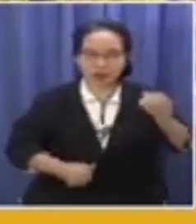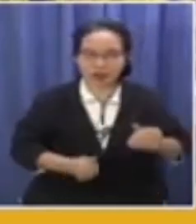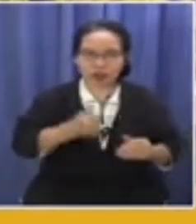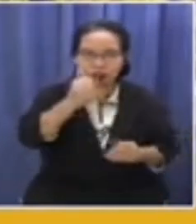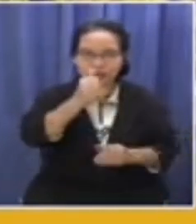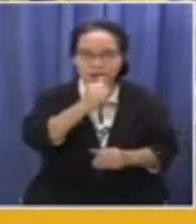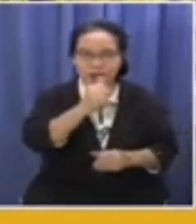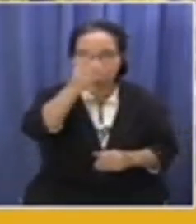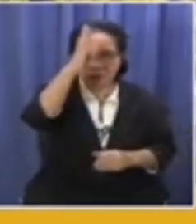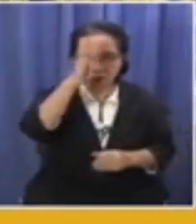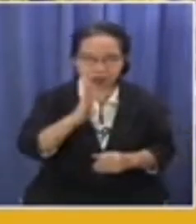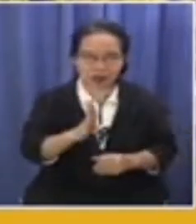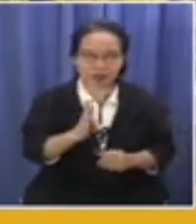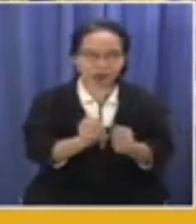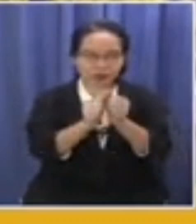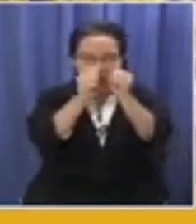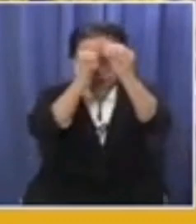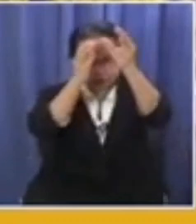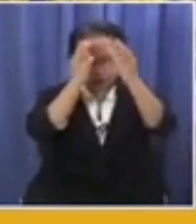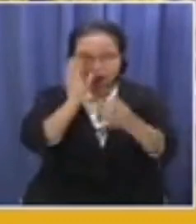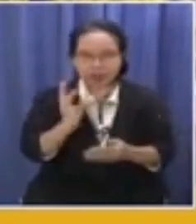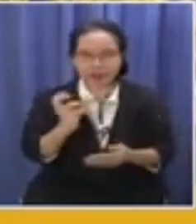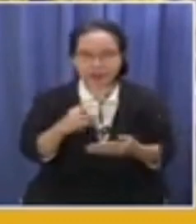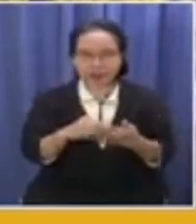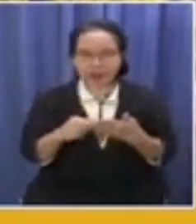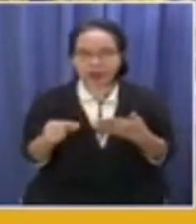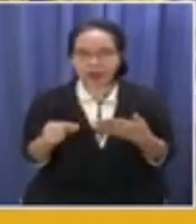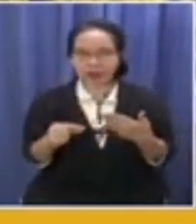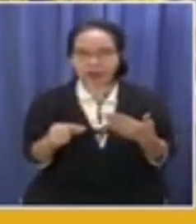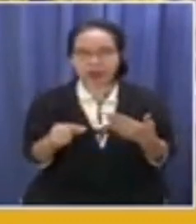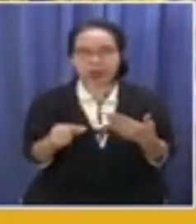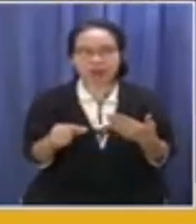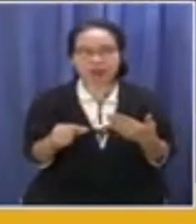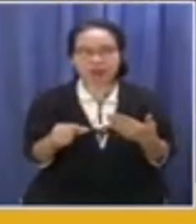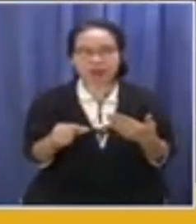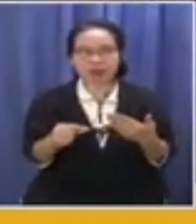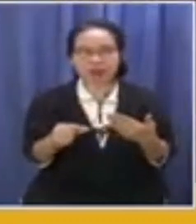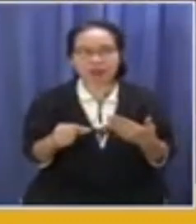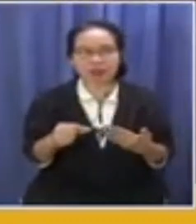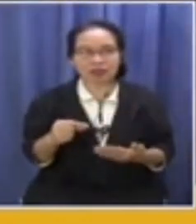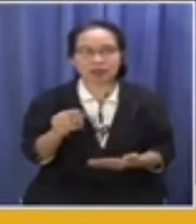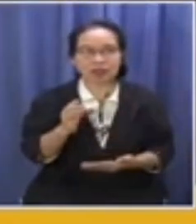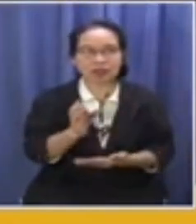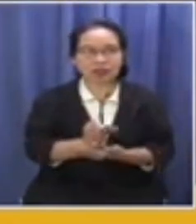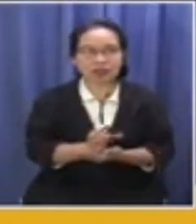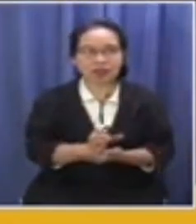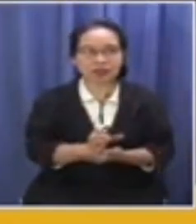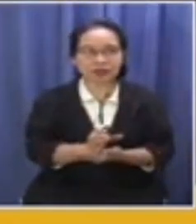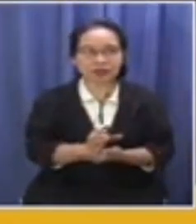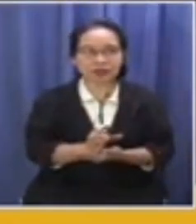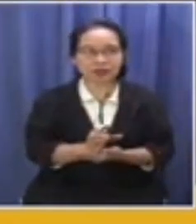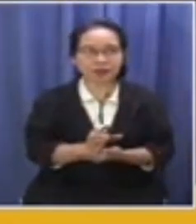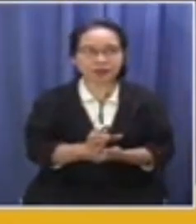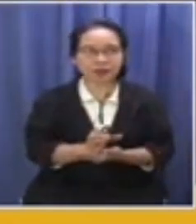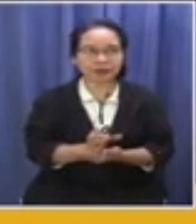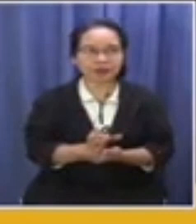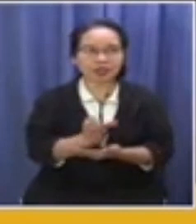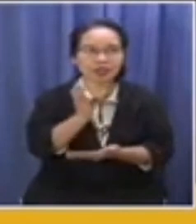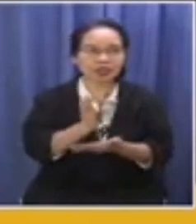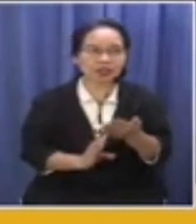eh 15 24 ng unang corinto pakinggan mo kapatid kung magkagayo'y darating ang